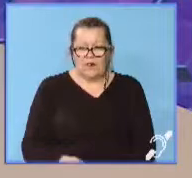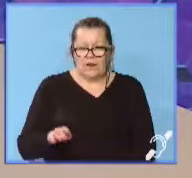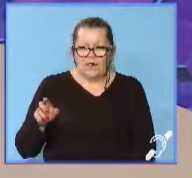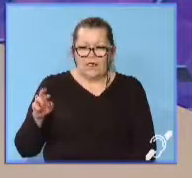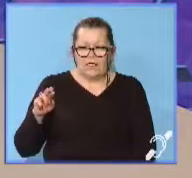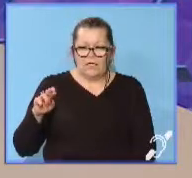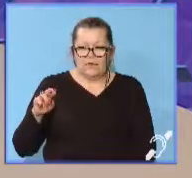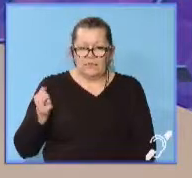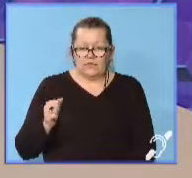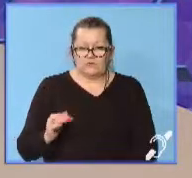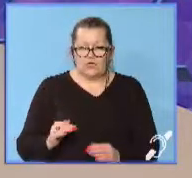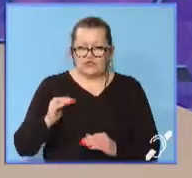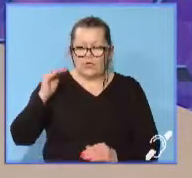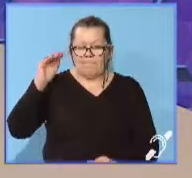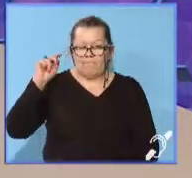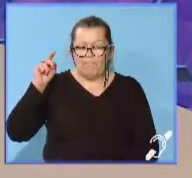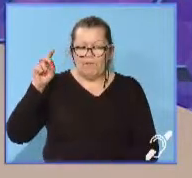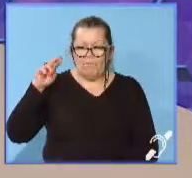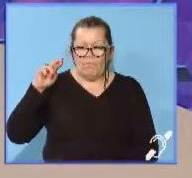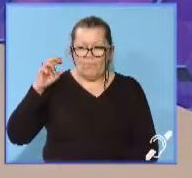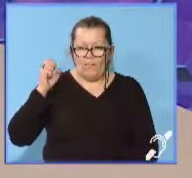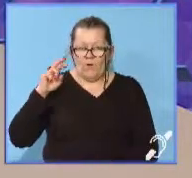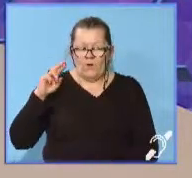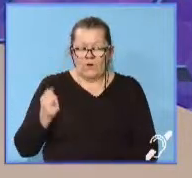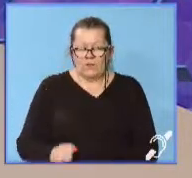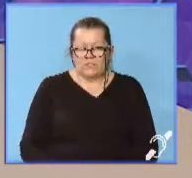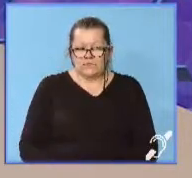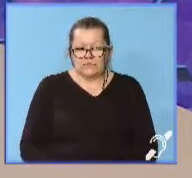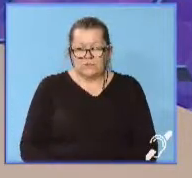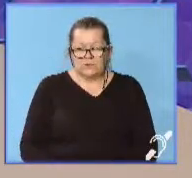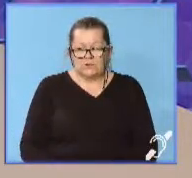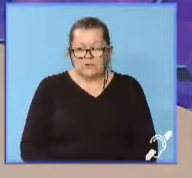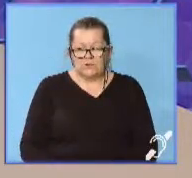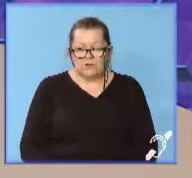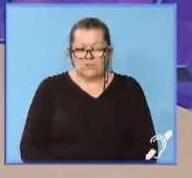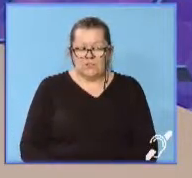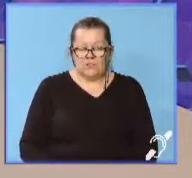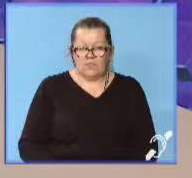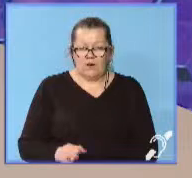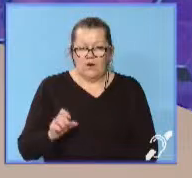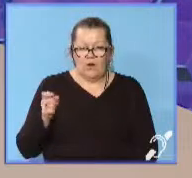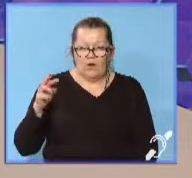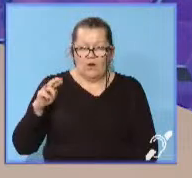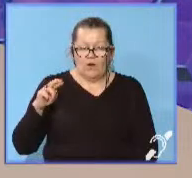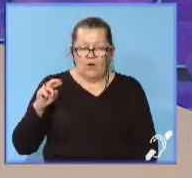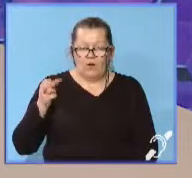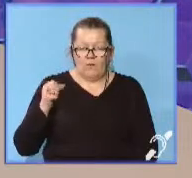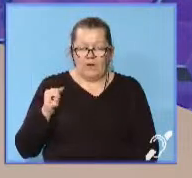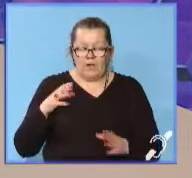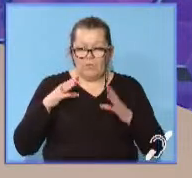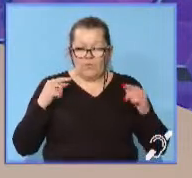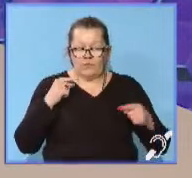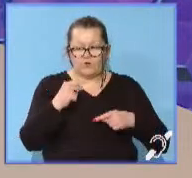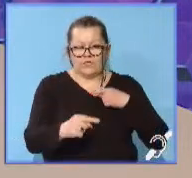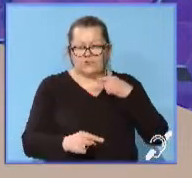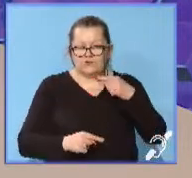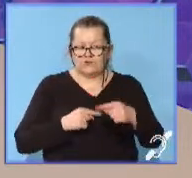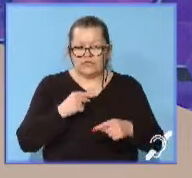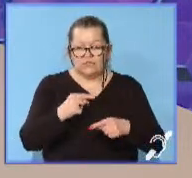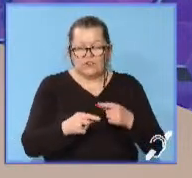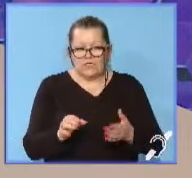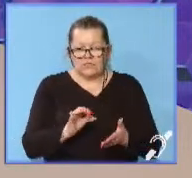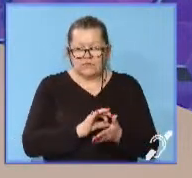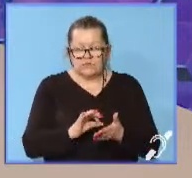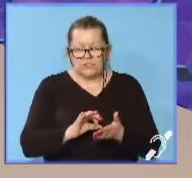Mihai Eminescu a fost unul dintre cei mai mari poeți români ai tuturor timpurilor iar opera sa a inspirat și continuă să